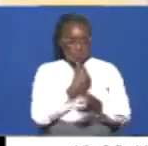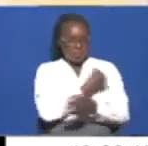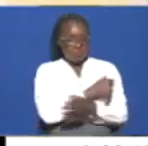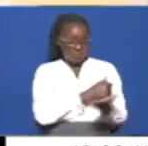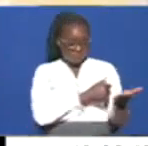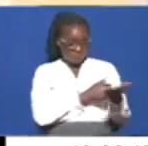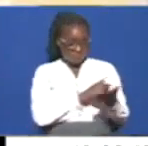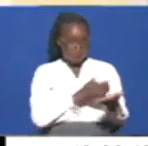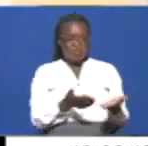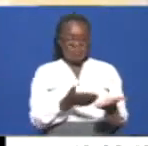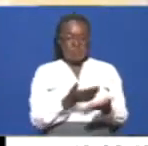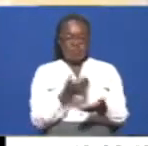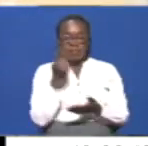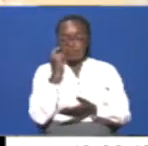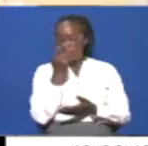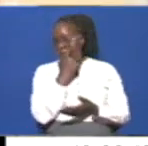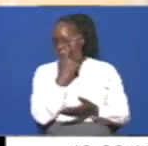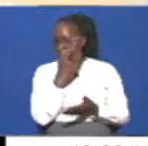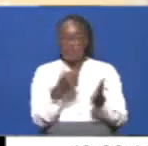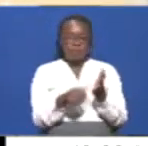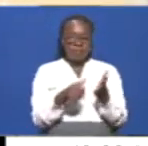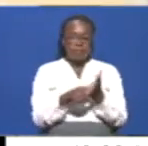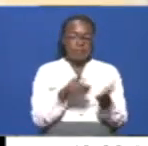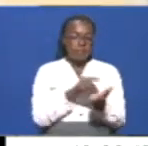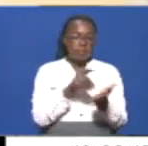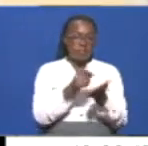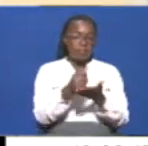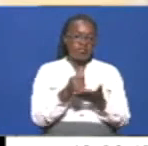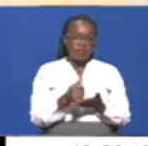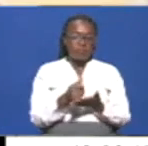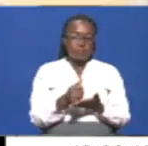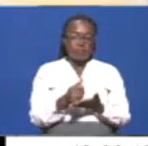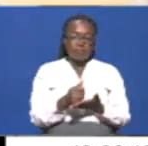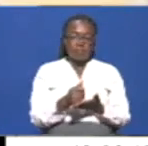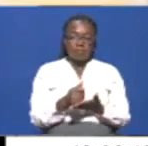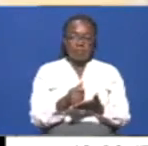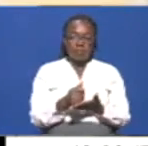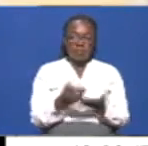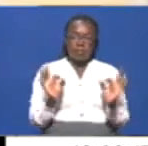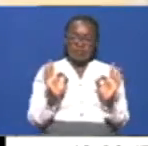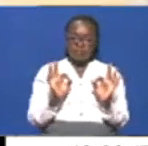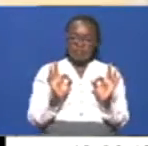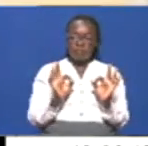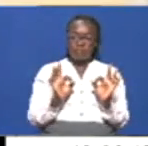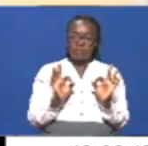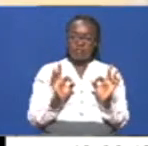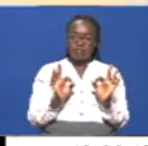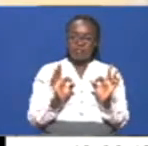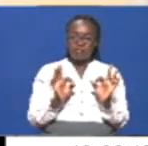macho, ambapo madaktari wanatusaidia kwa usaidizi ambao ya bure upande wa